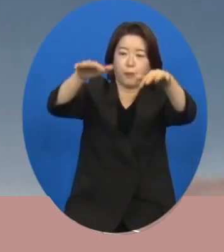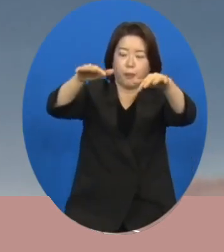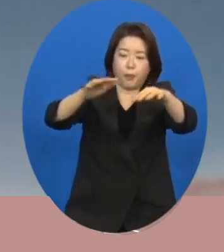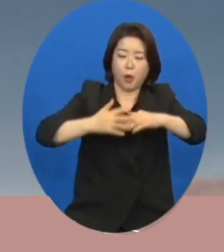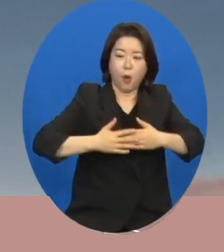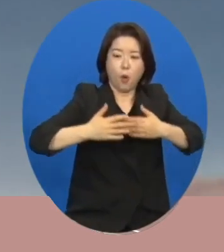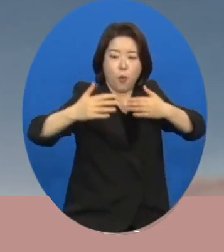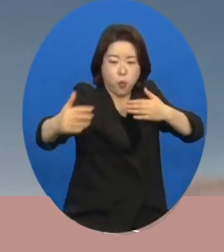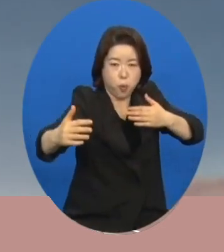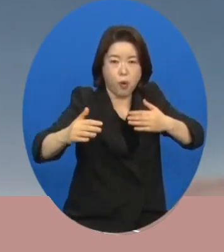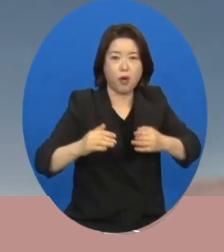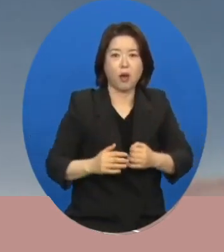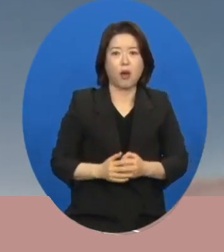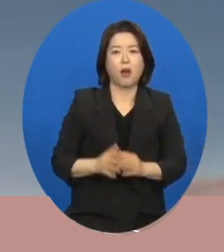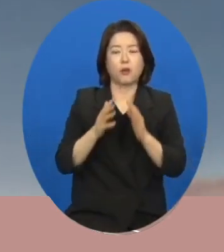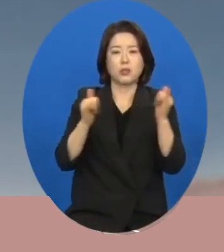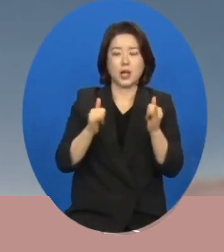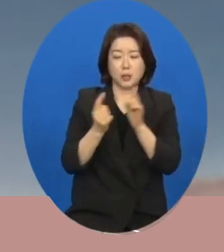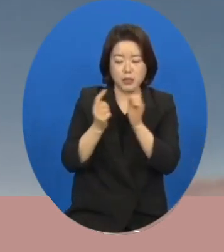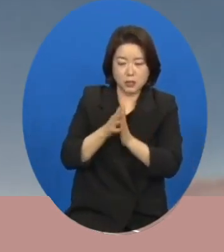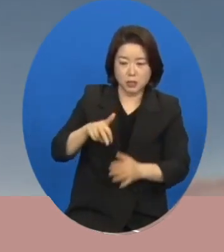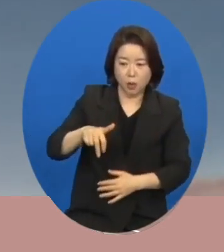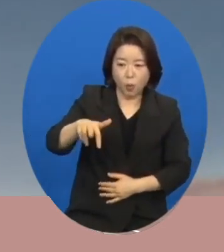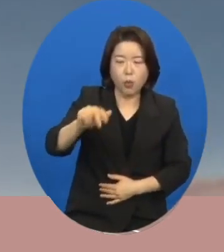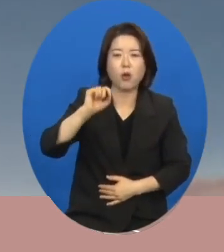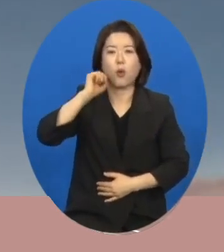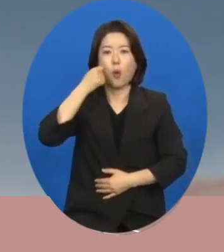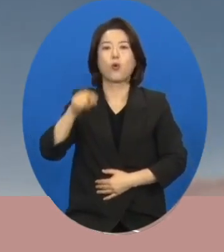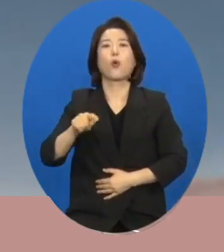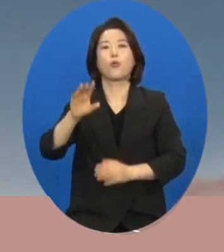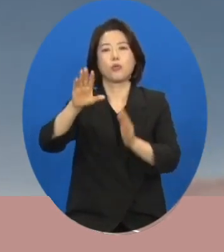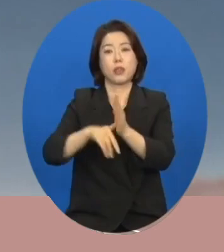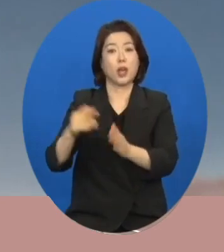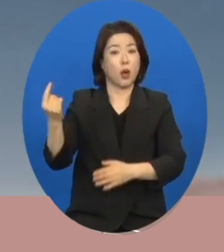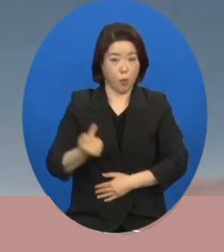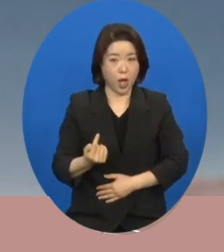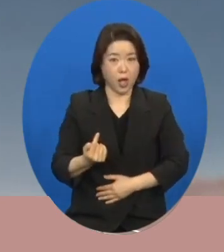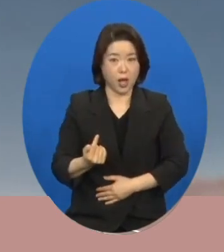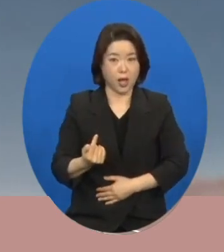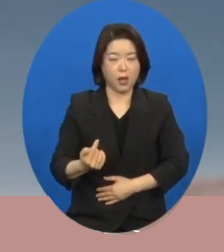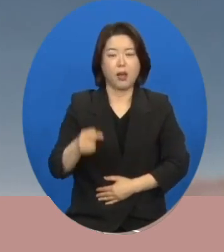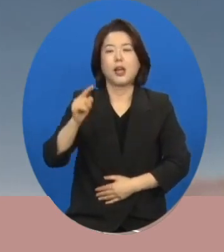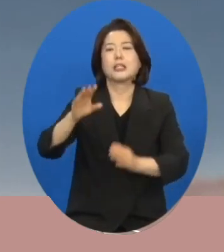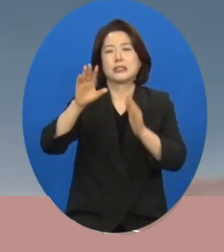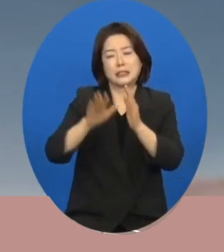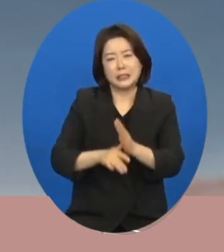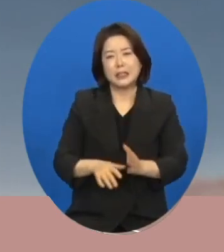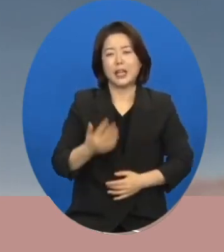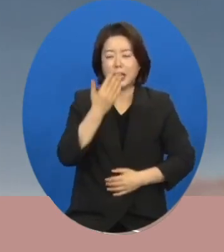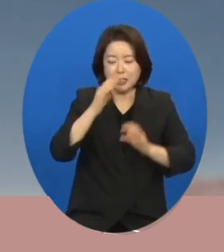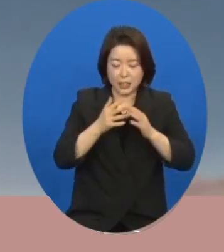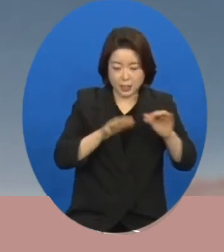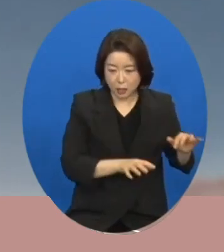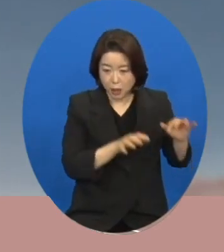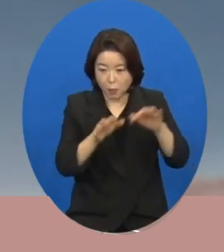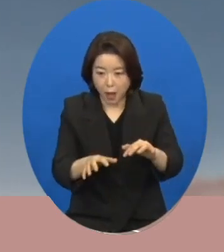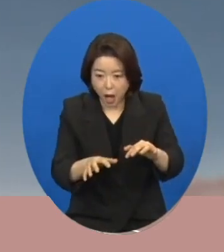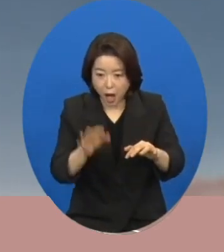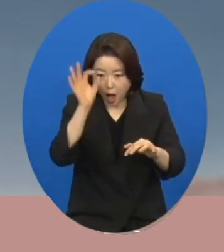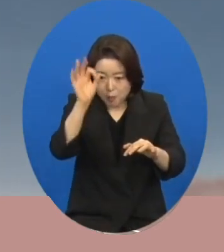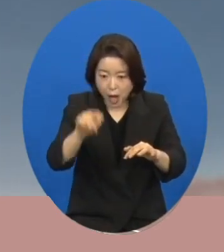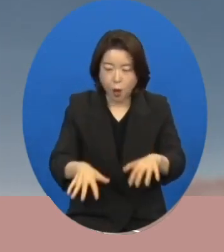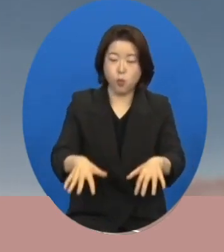없는 강이 되어 버리는 것이죠 근데 바로 그때에 이스라엘 백성들이 도착을 합니다 건널 수가 없는 거예요